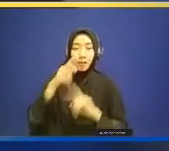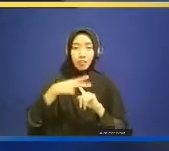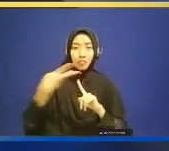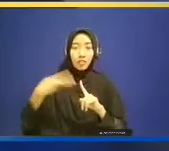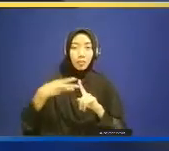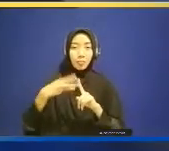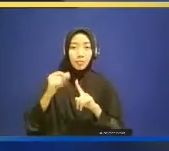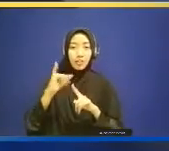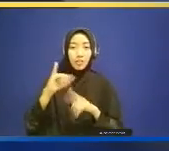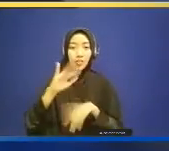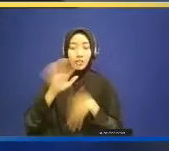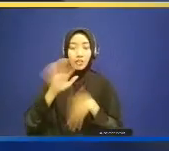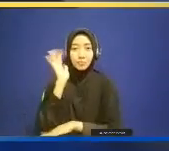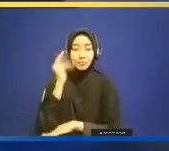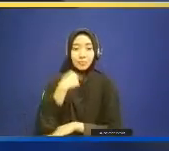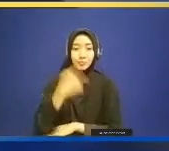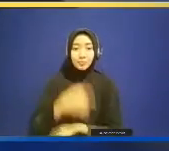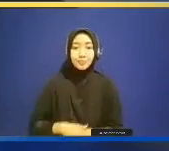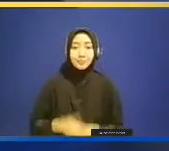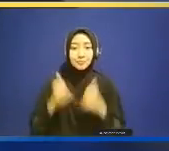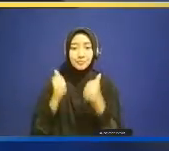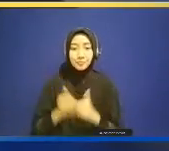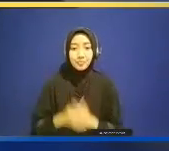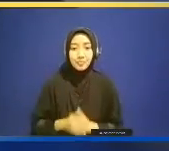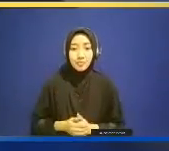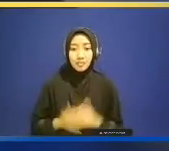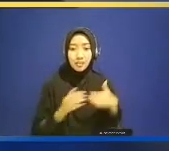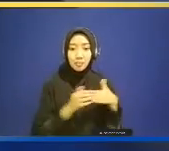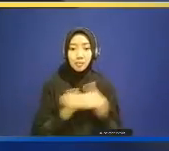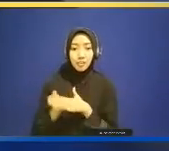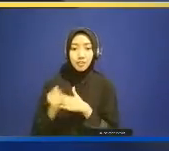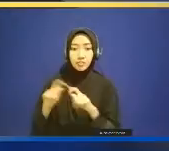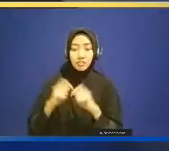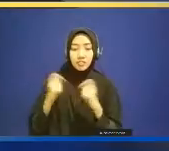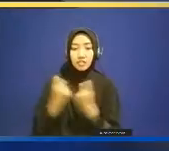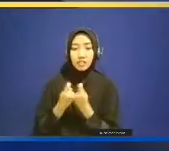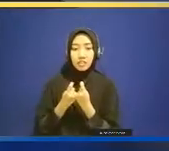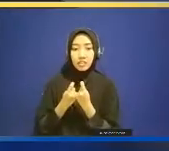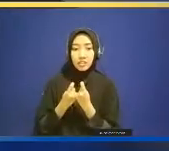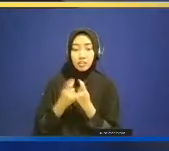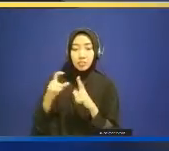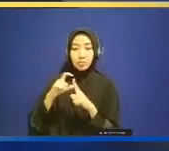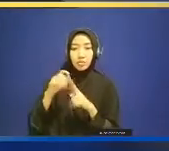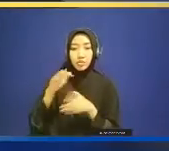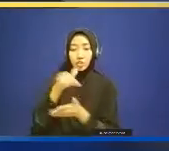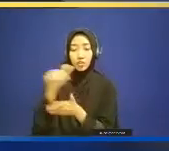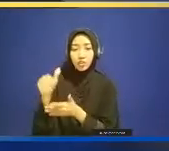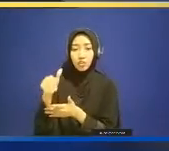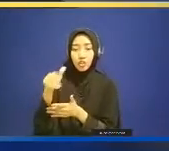panelis kita ya mbak Oke Baik akan saya Pandu tim dokumentasi sudah siap